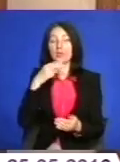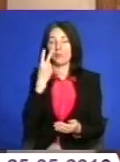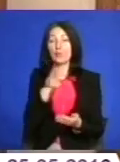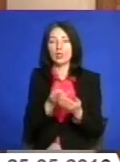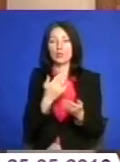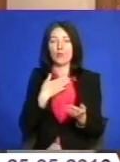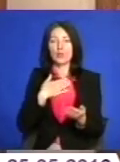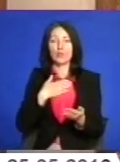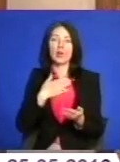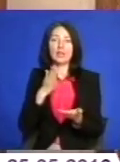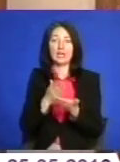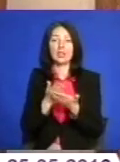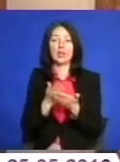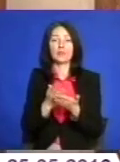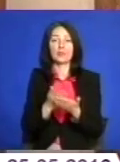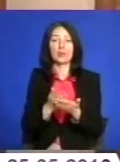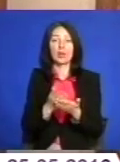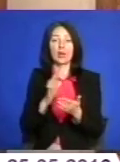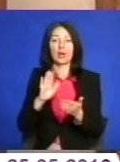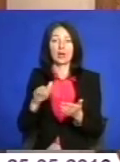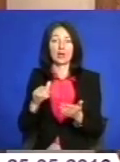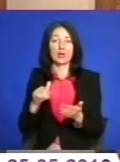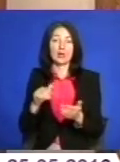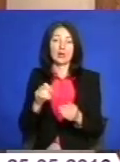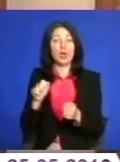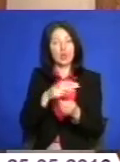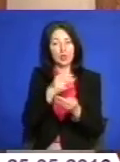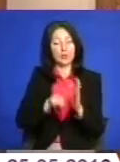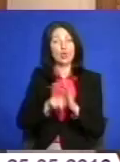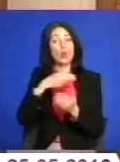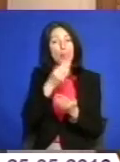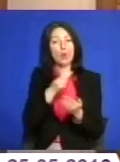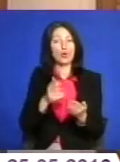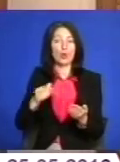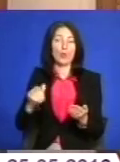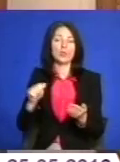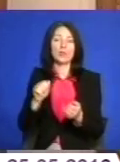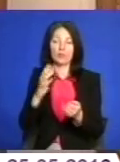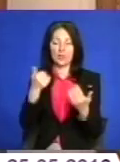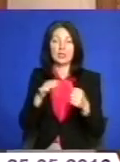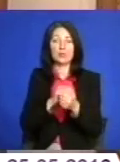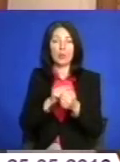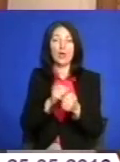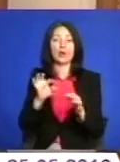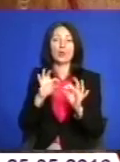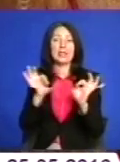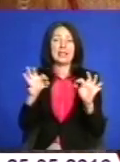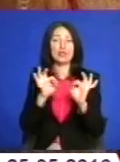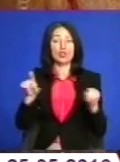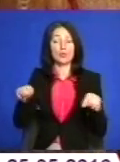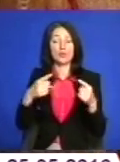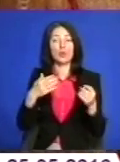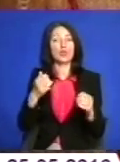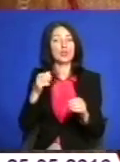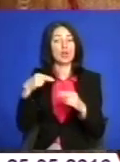фокусуються і потім виливаються на папір, а з паперу вже ниточками вже створюється сама робота. Воно